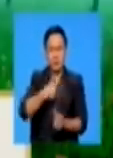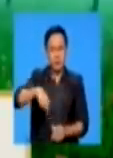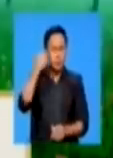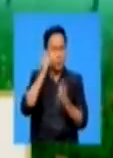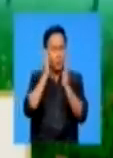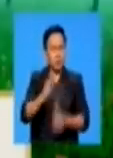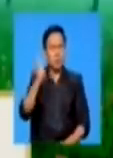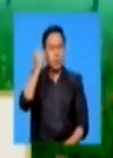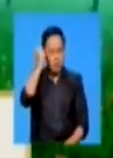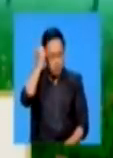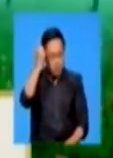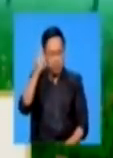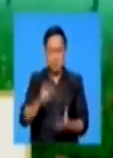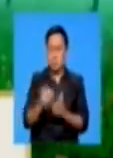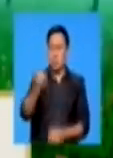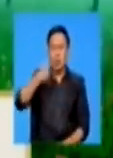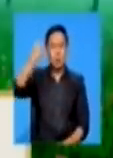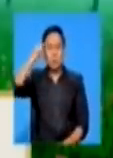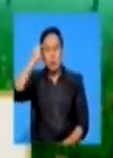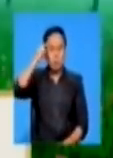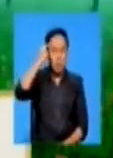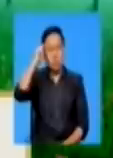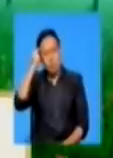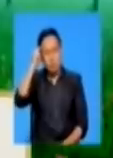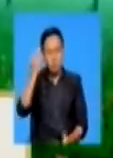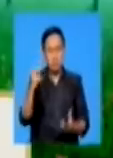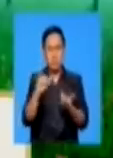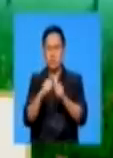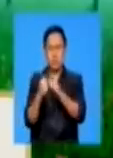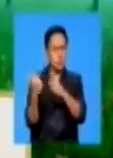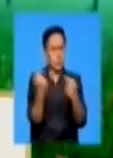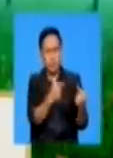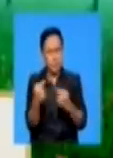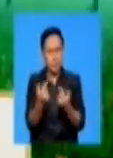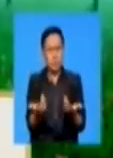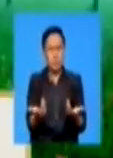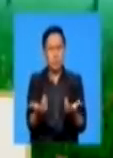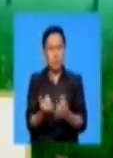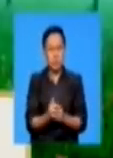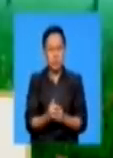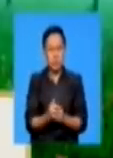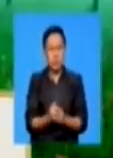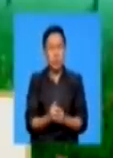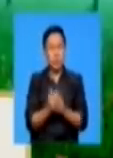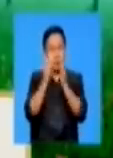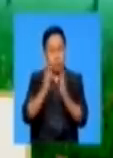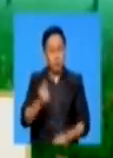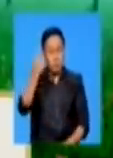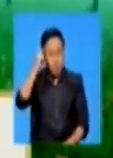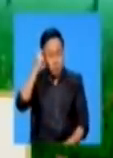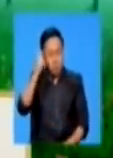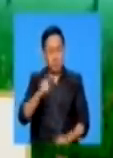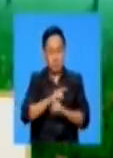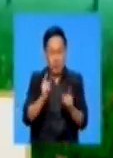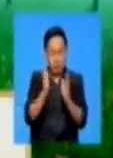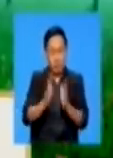กล่าวอ้างว่าไม่รู้อีกเพราะว่าไม่รู้ขึ้นมาปั๊บมีเรื่องทันทีนะทั้งที่หลายคนก็เพราะไม่รู้ไงแต่มีเจตนาบริสุทธิ์ก็เป็นเครื่องมือ